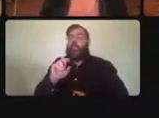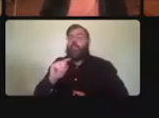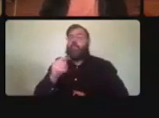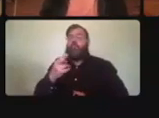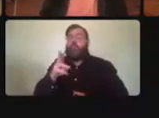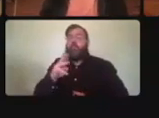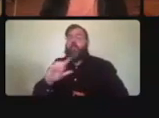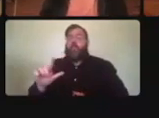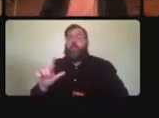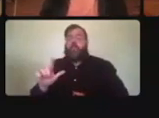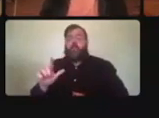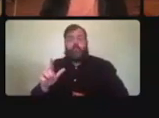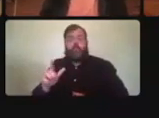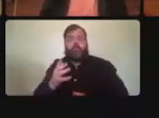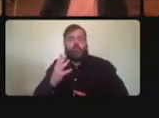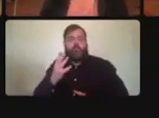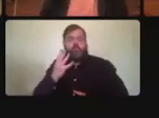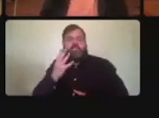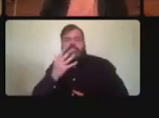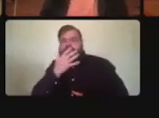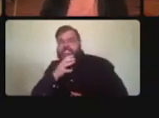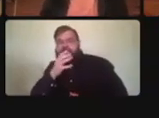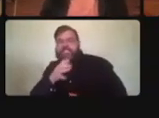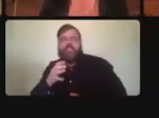Pia tunatumia mwanga.